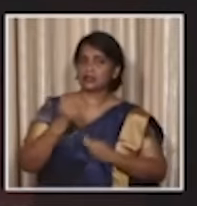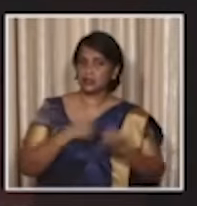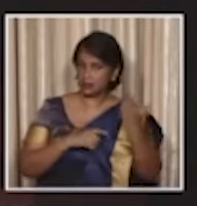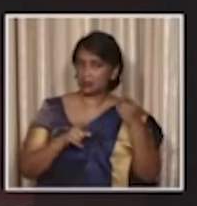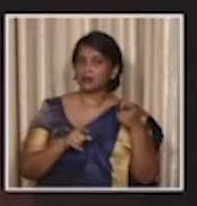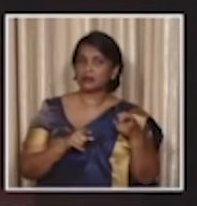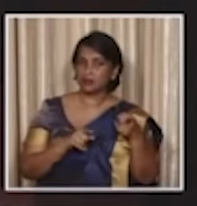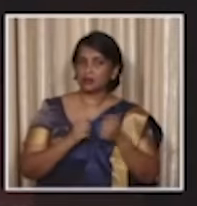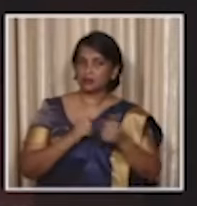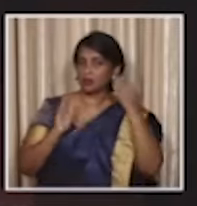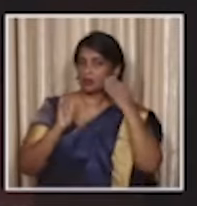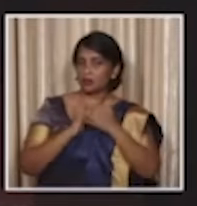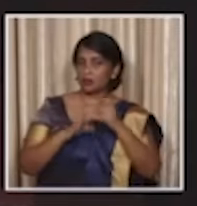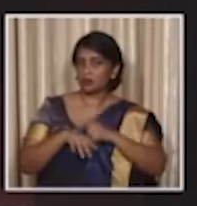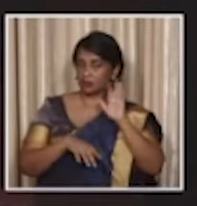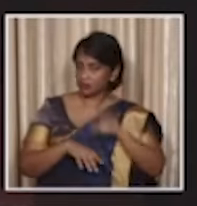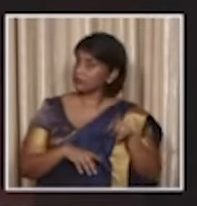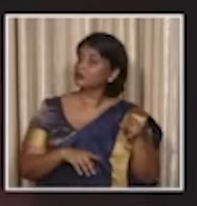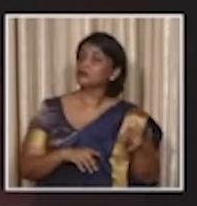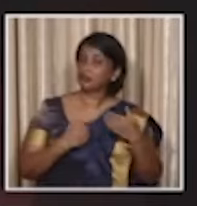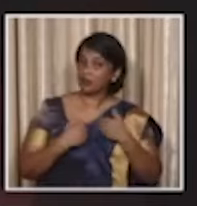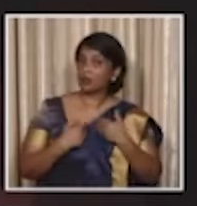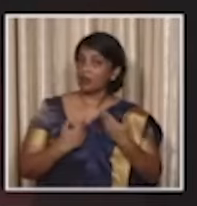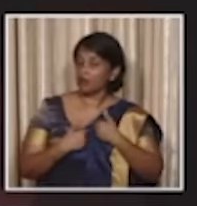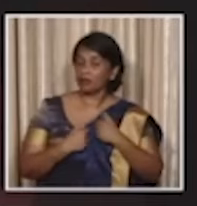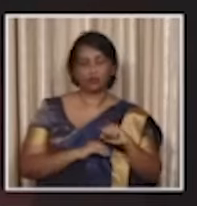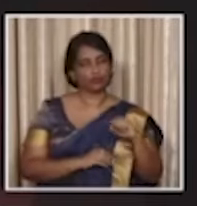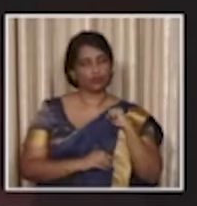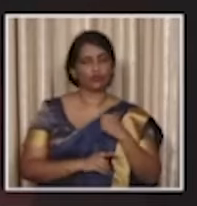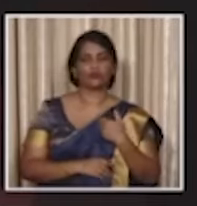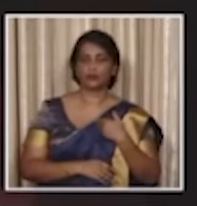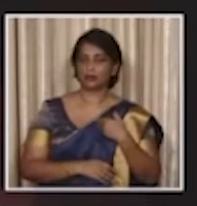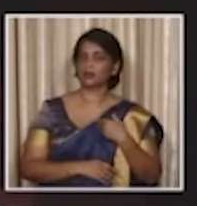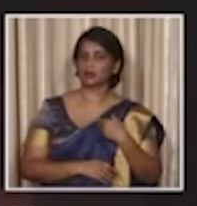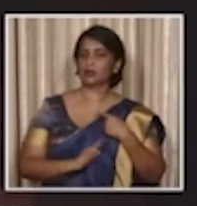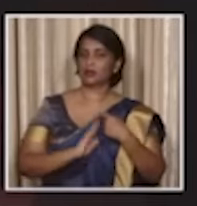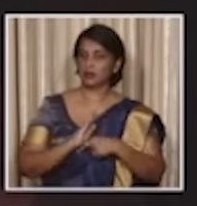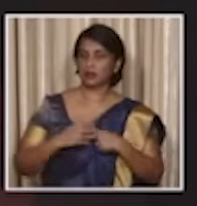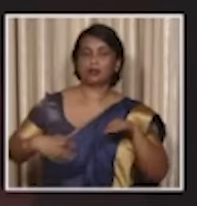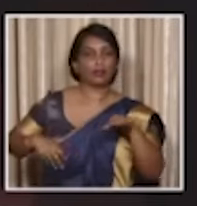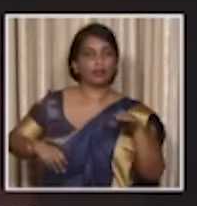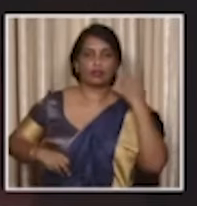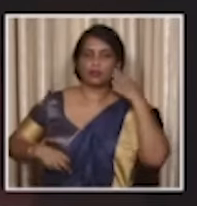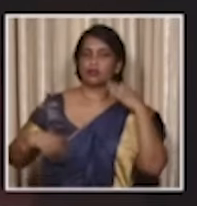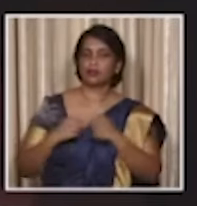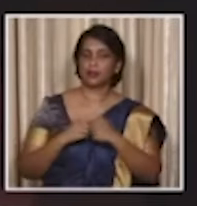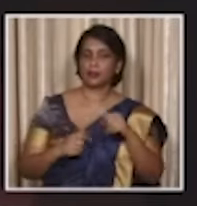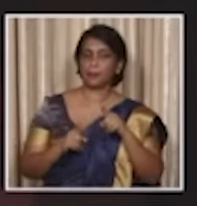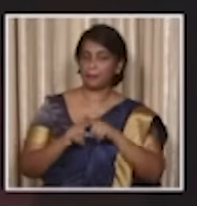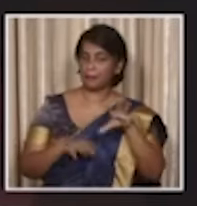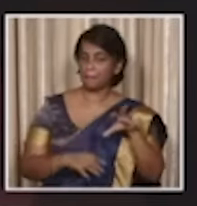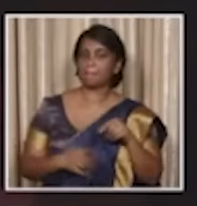වෙන්දේසිලන්තයකට යොමු කරන්නට හදන මොහොතක අපි අපේ ශක්තිය බවට අපේ රටේ භූගෝලීය පිහිටීම පාවිච්චි